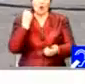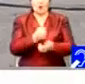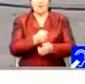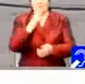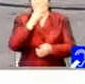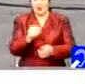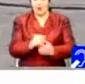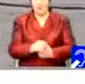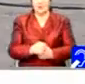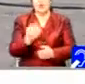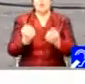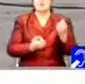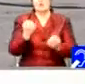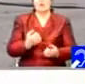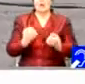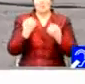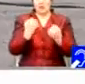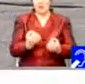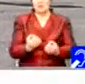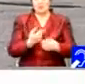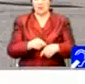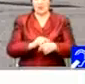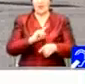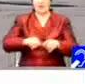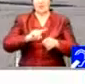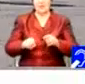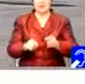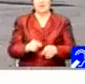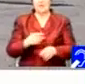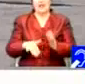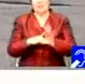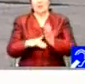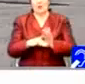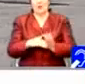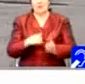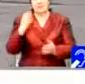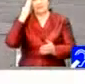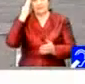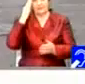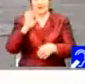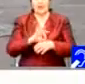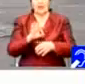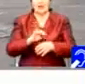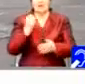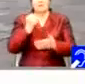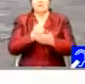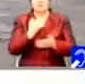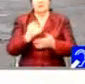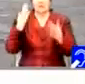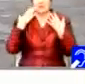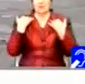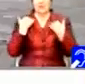un microbuz. Șoferul mașinii este cel care a chemat ambulanța. Copilul a suferit o comoție cerebrală și mai multe leziuni